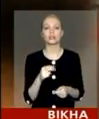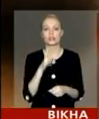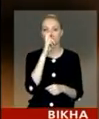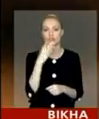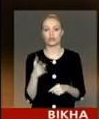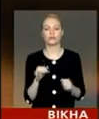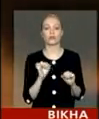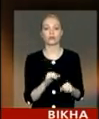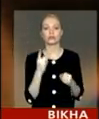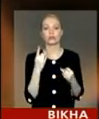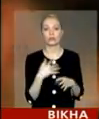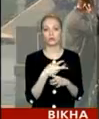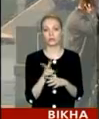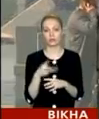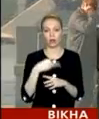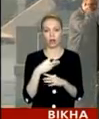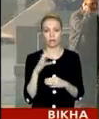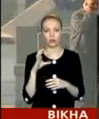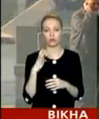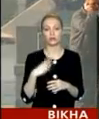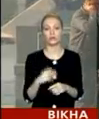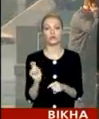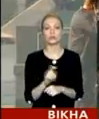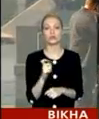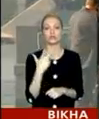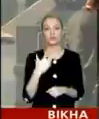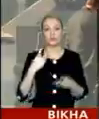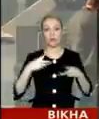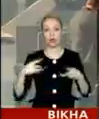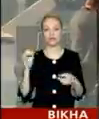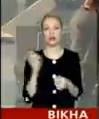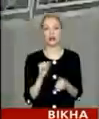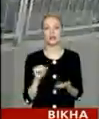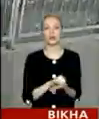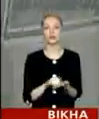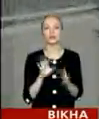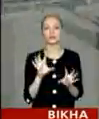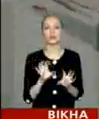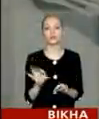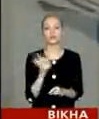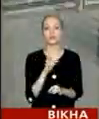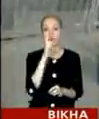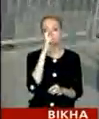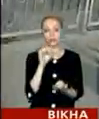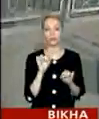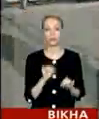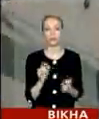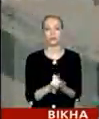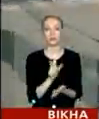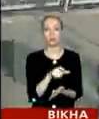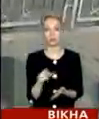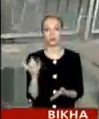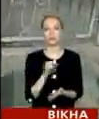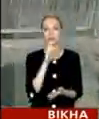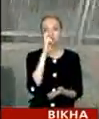охорони просто відвернули камеру вікон. Довелося приїхати з трьома телекамерами та роздруківками законів про державну охорону посадових осіб